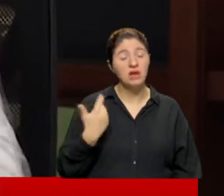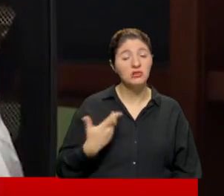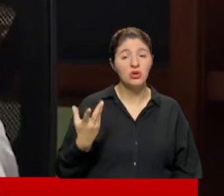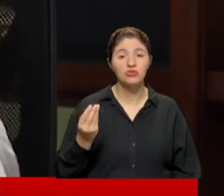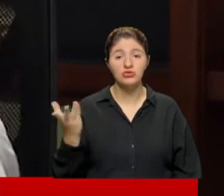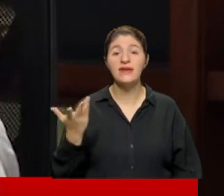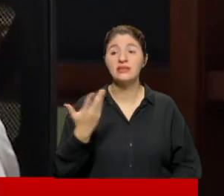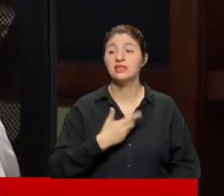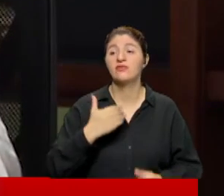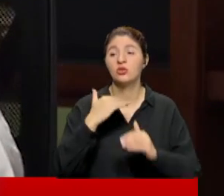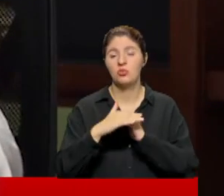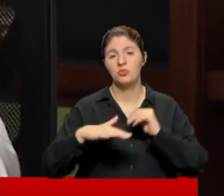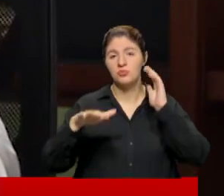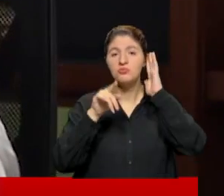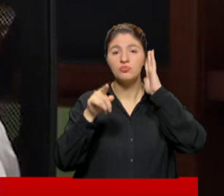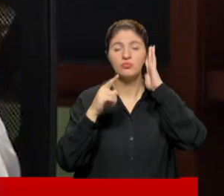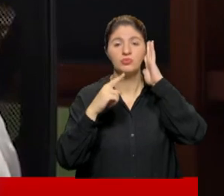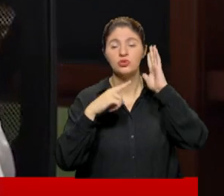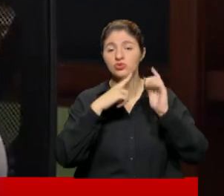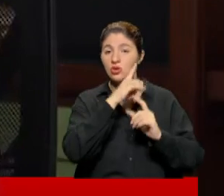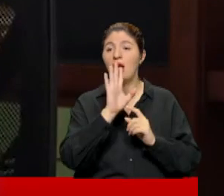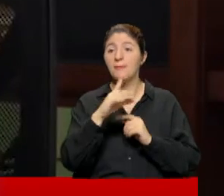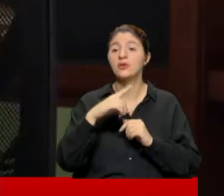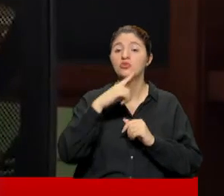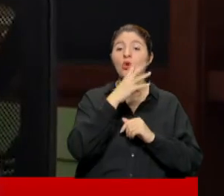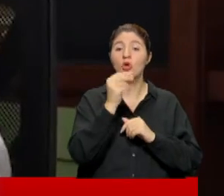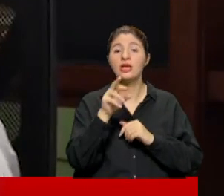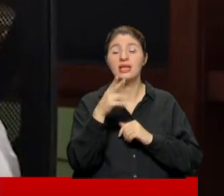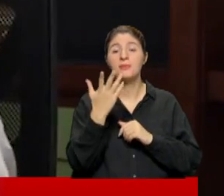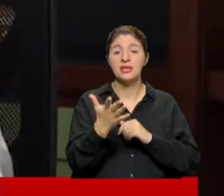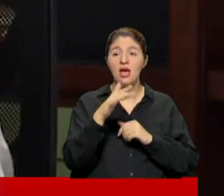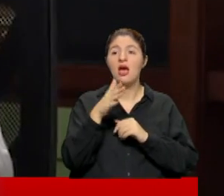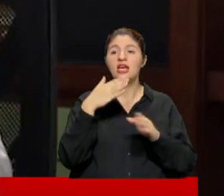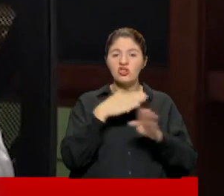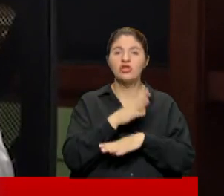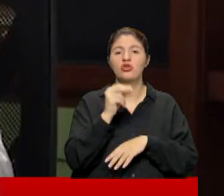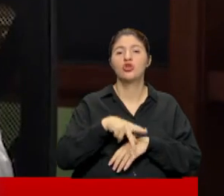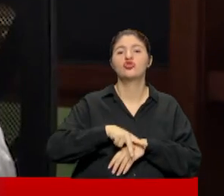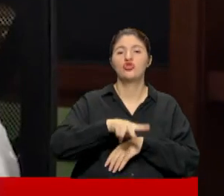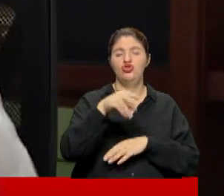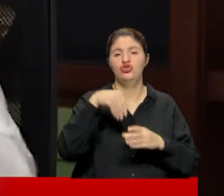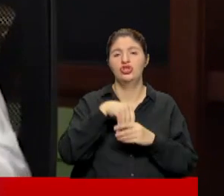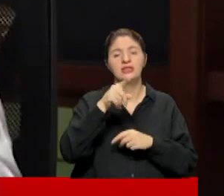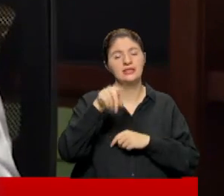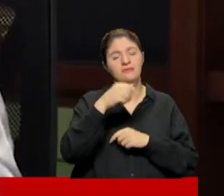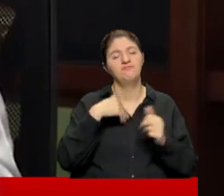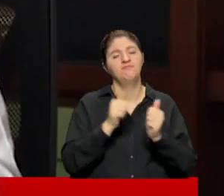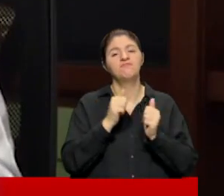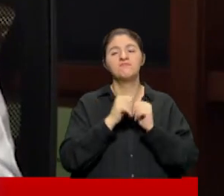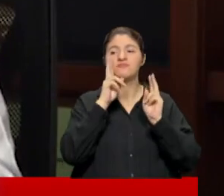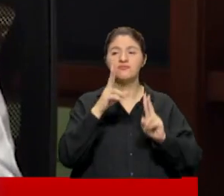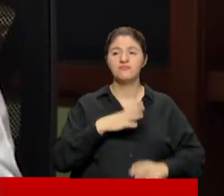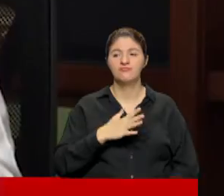olacak ve sevgili halkım bu zor ama zor olduu kadar da hakiki olan yolculukta sizi de yanımda